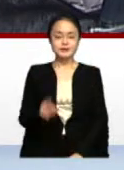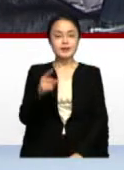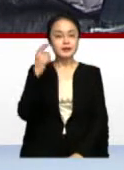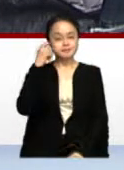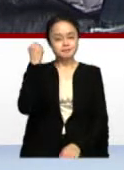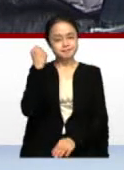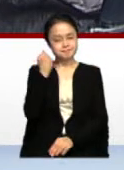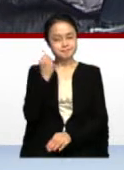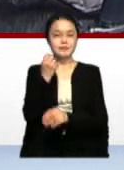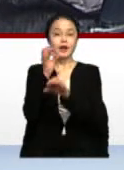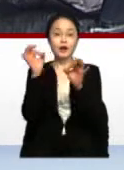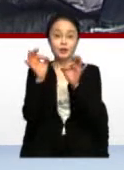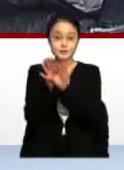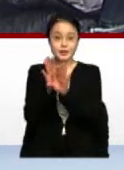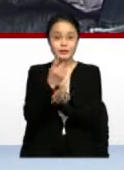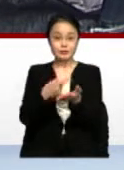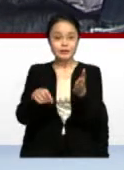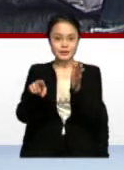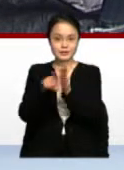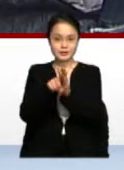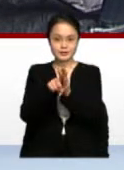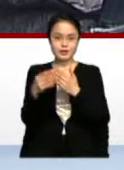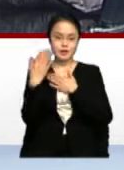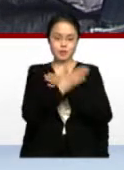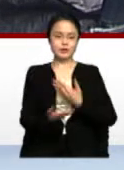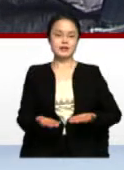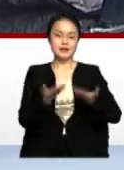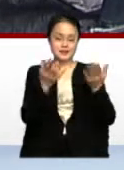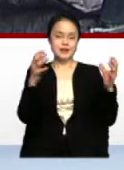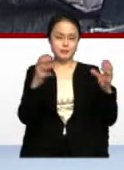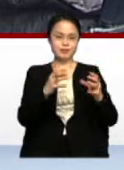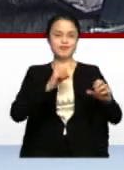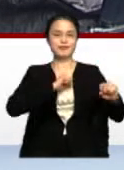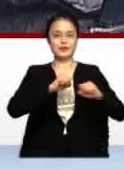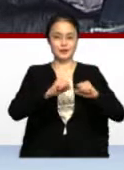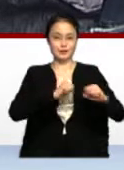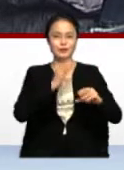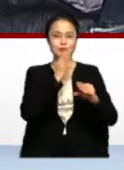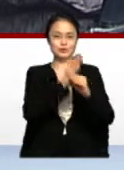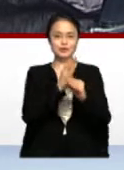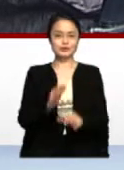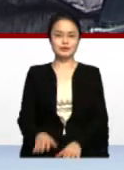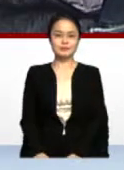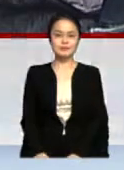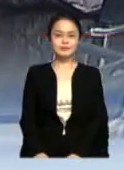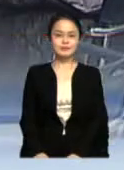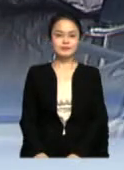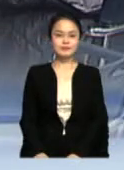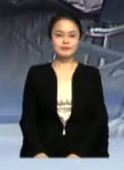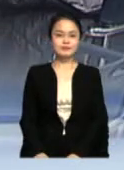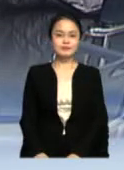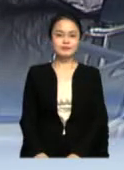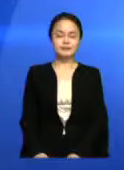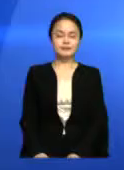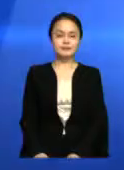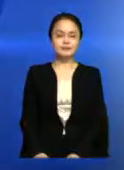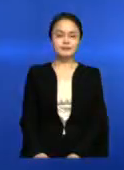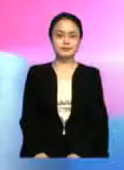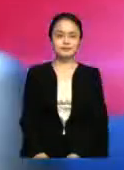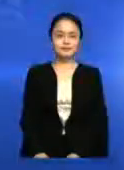그리고 에서는 다문화 서포터즈 단 을 운영하고 있습니다 3개 위촉식 의 엄 종교 기자가 다녀왔습니다